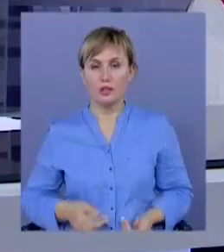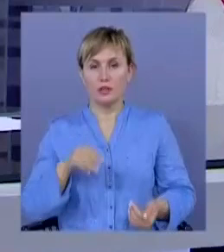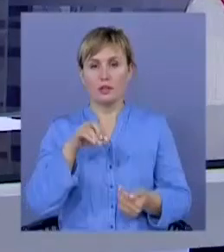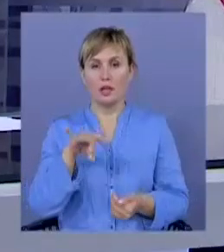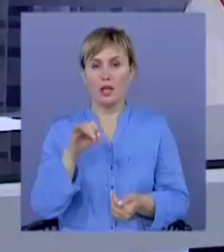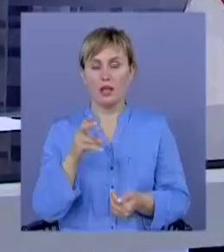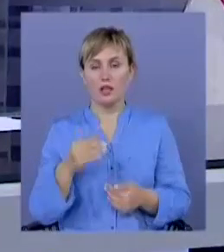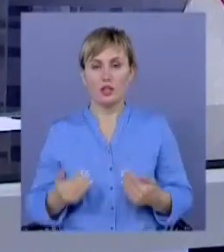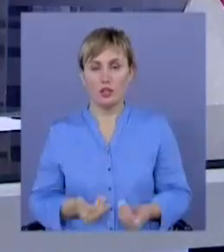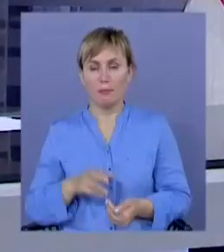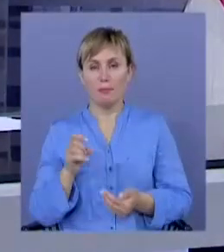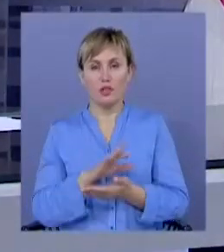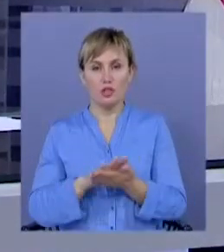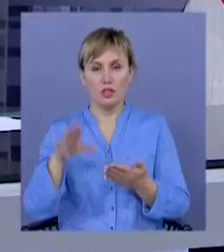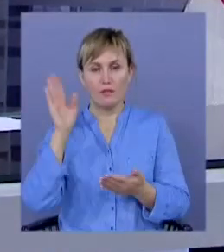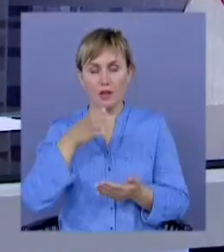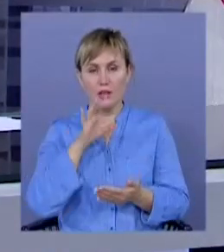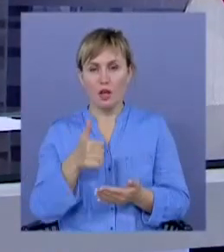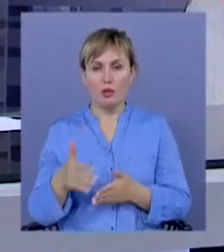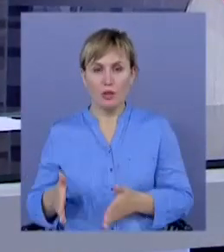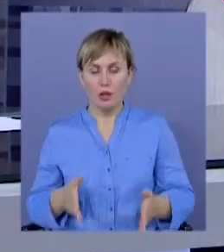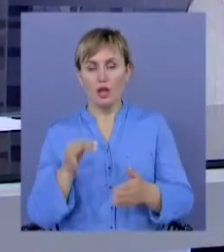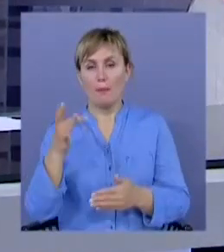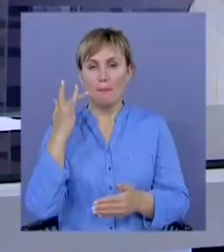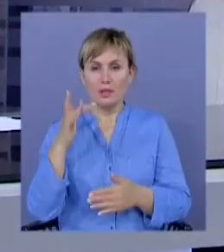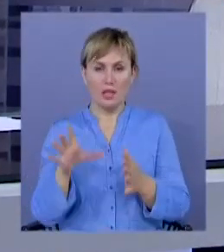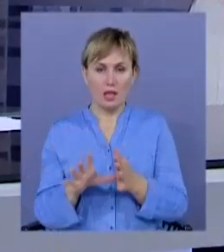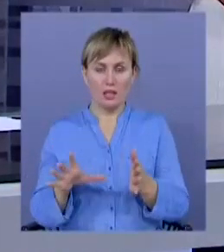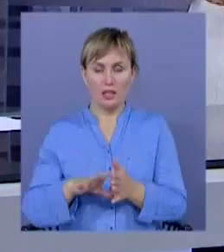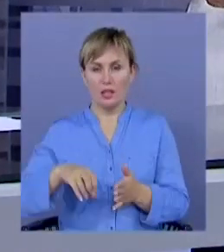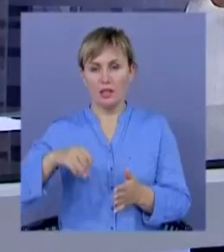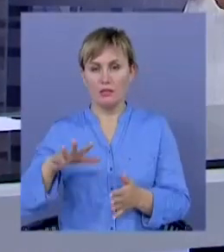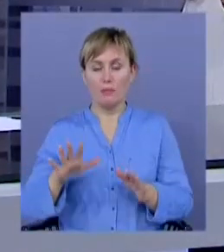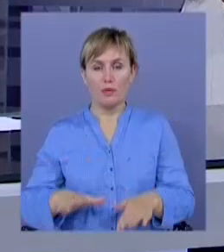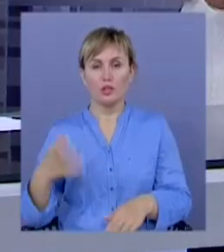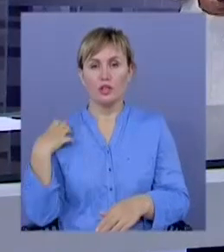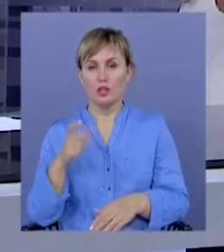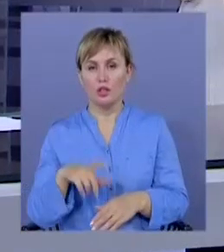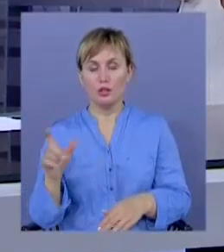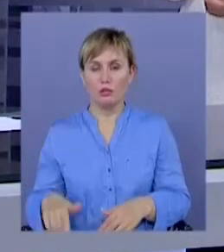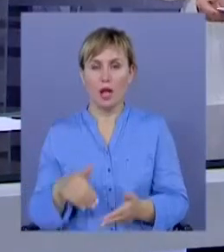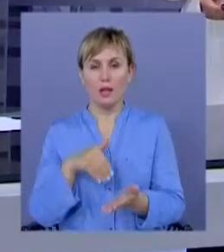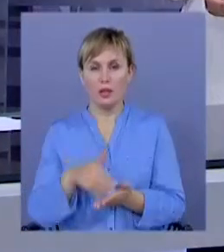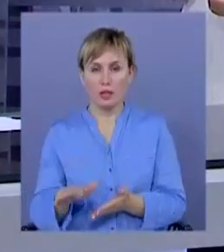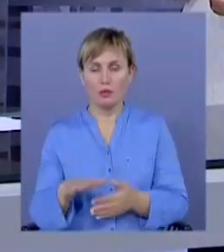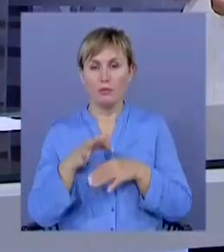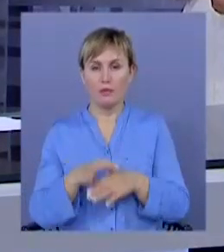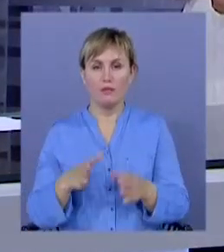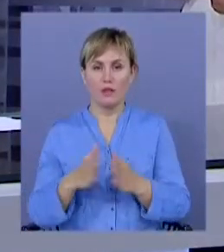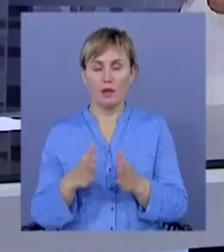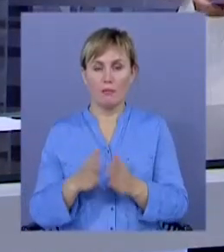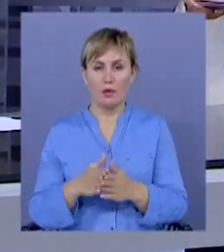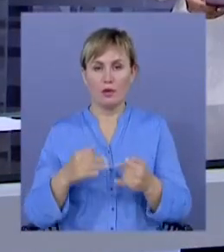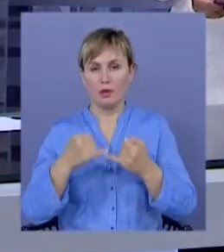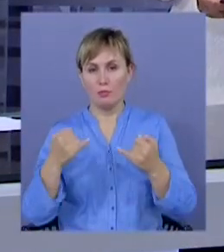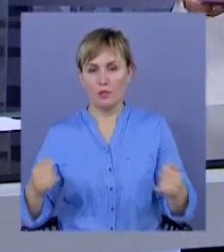вынуждены жить без чистой питьевой воды, хороших дорог и постоянного электричества. Местные чиновники наотрез отказываются проводить в дома